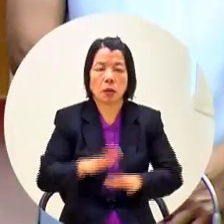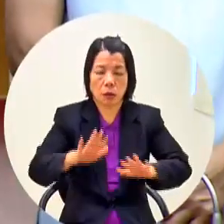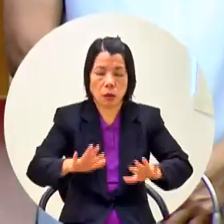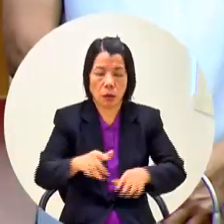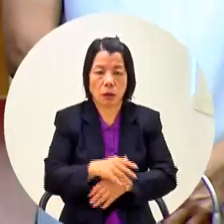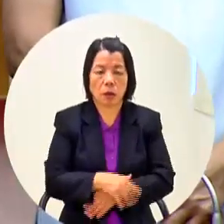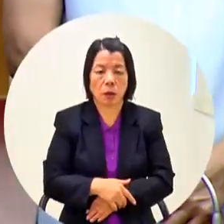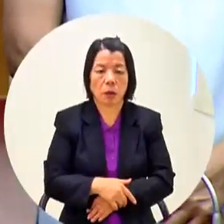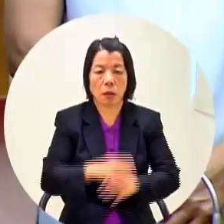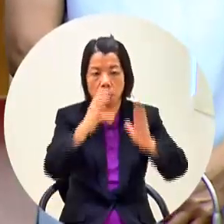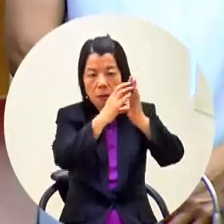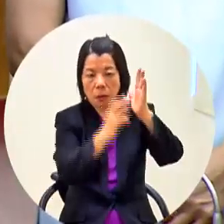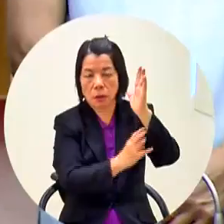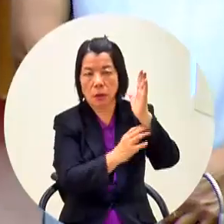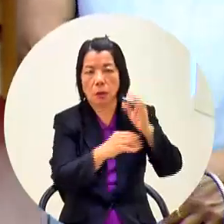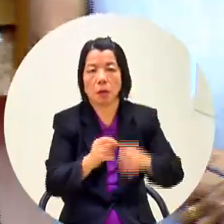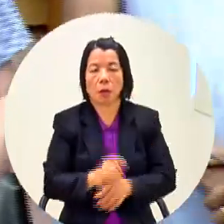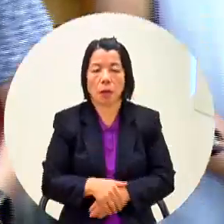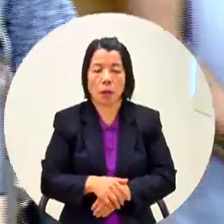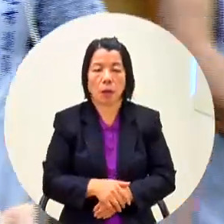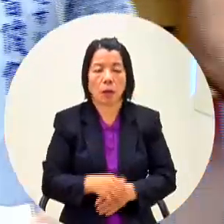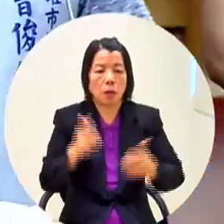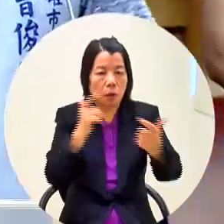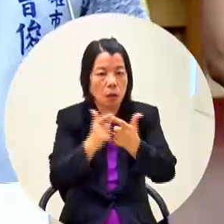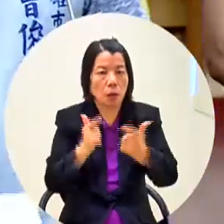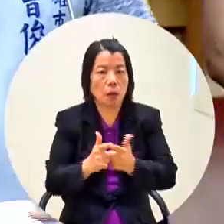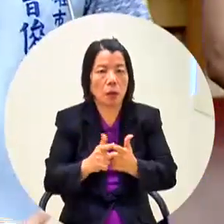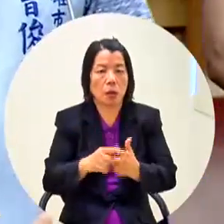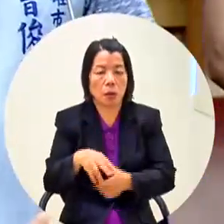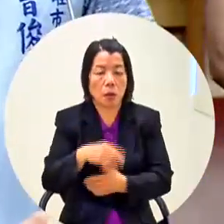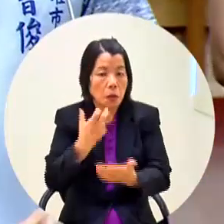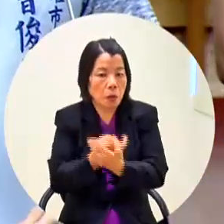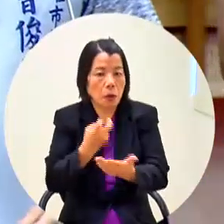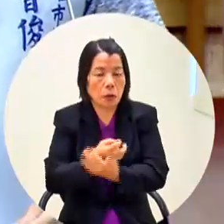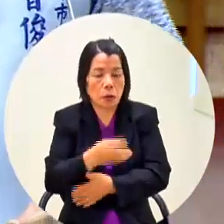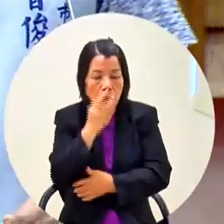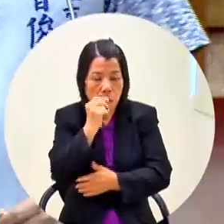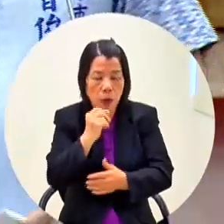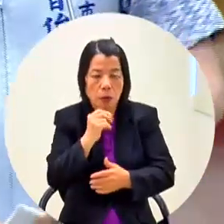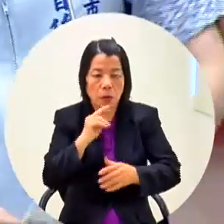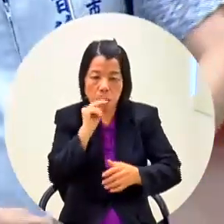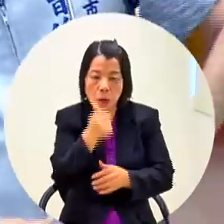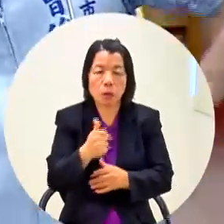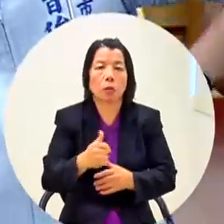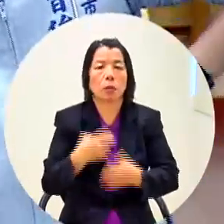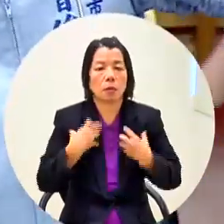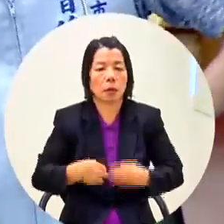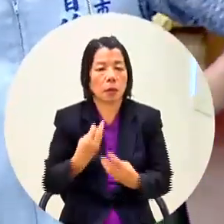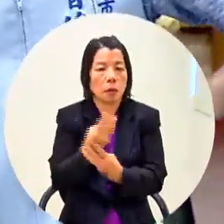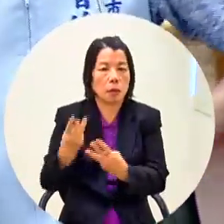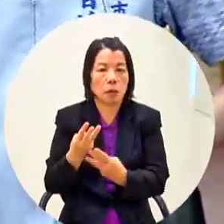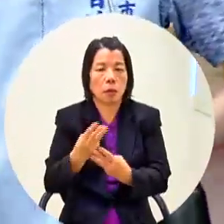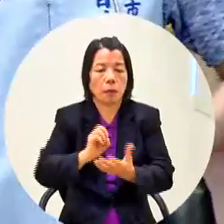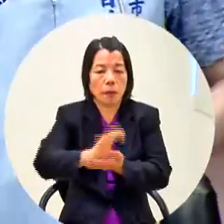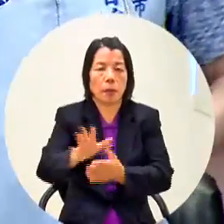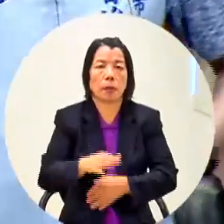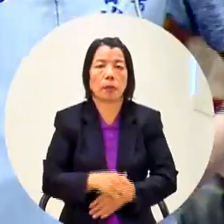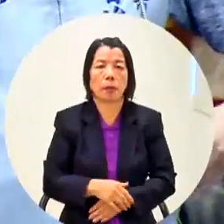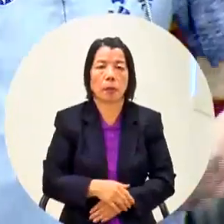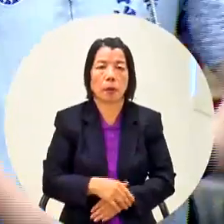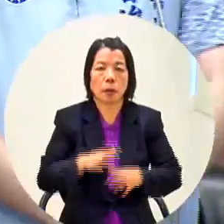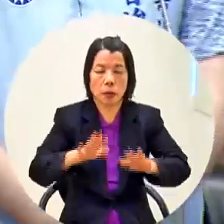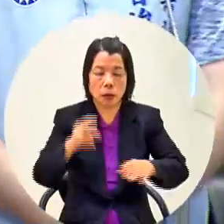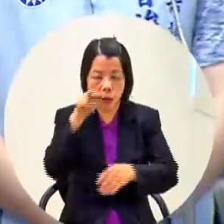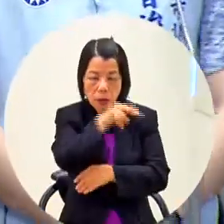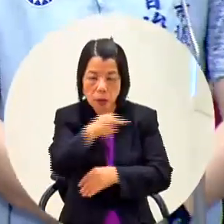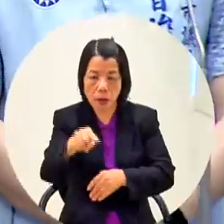大字报写的是因应严重特殊传染性肺炎相关专案报告，但我们很遗憾，我们今天看到民